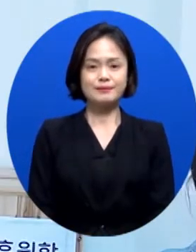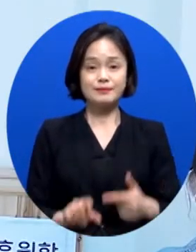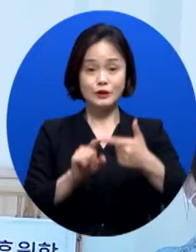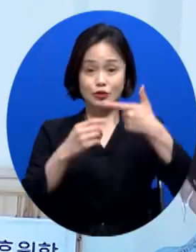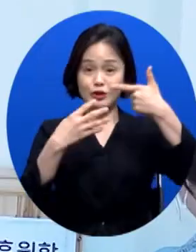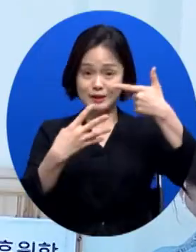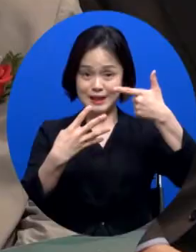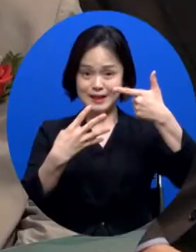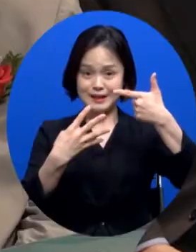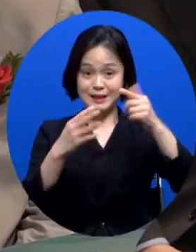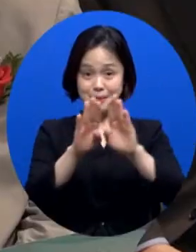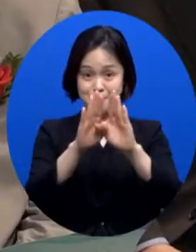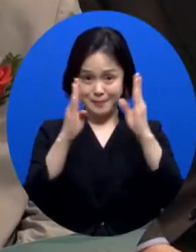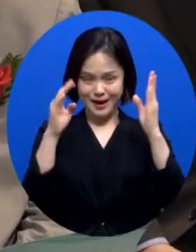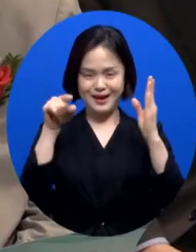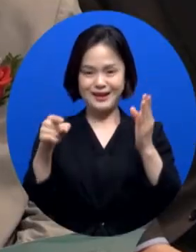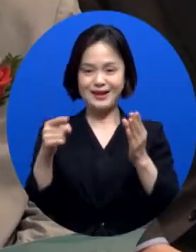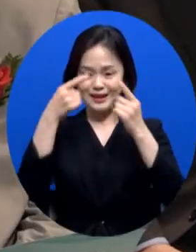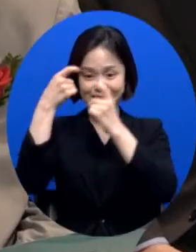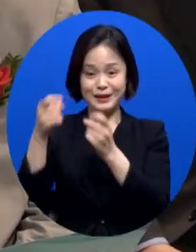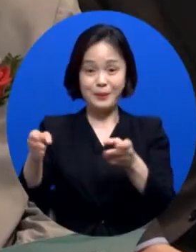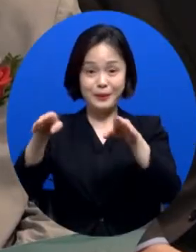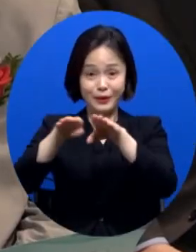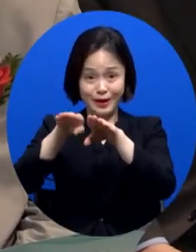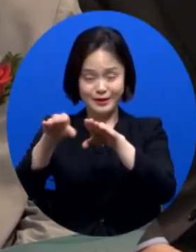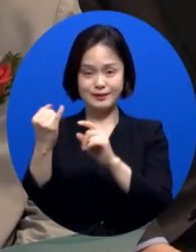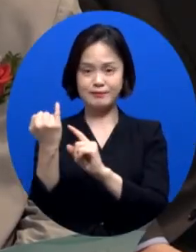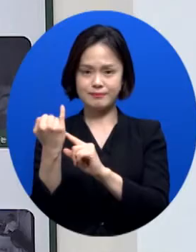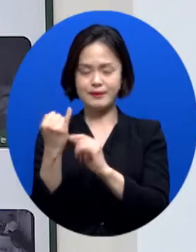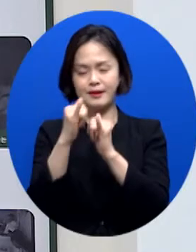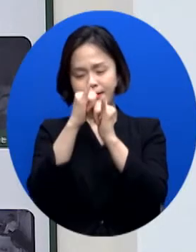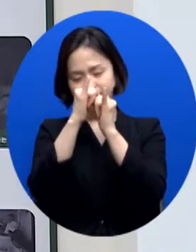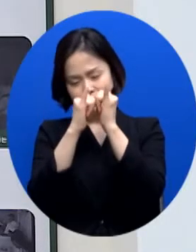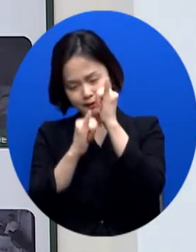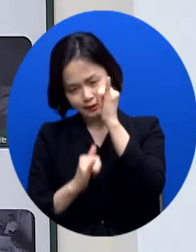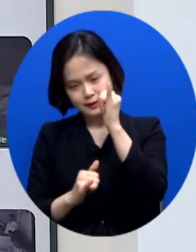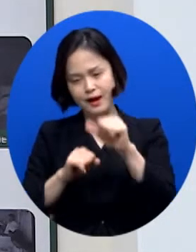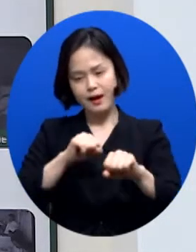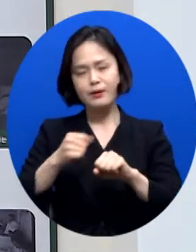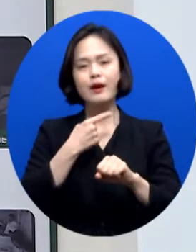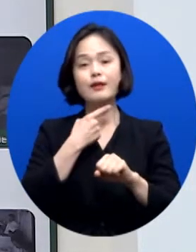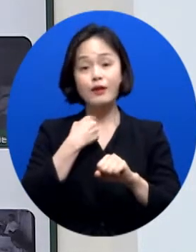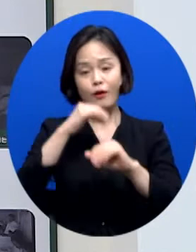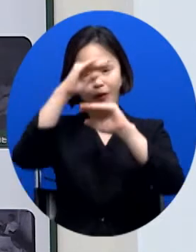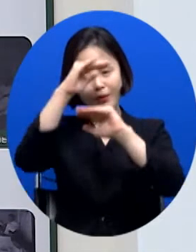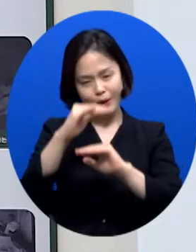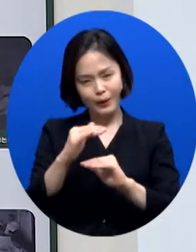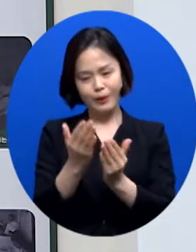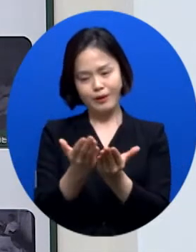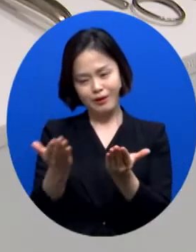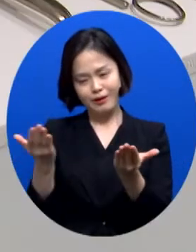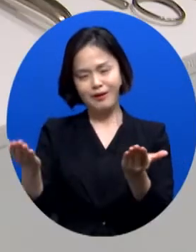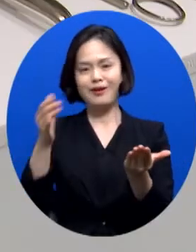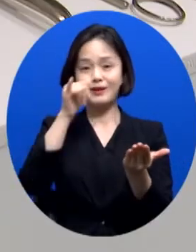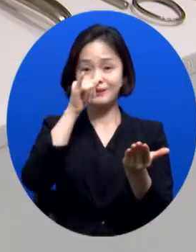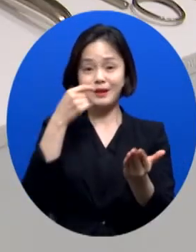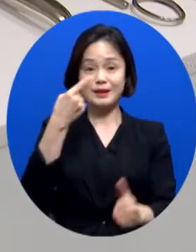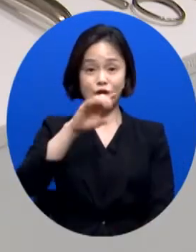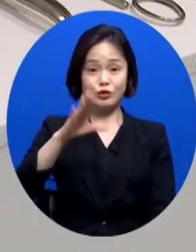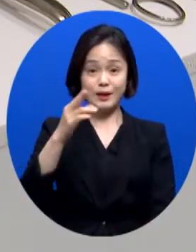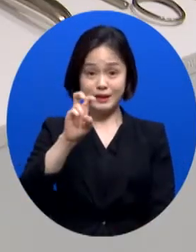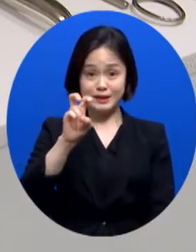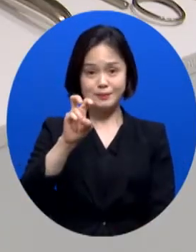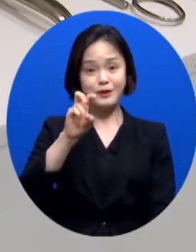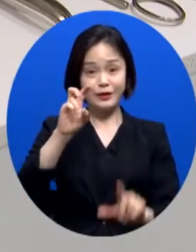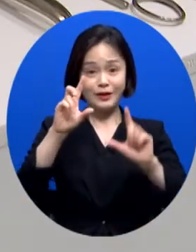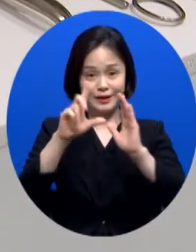연 기념관에는 로제타홀 선교사의 일대기와 선교 여정이 상세히 기록되어 있습니다. 또한 1920년,